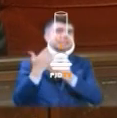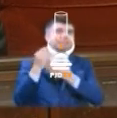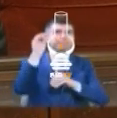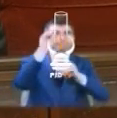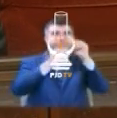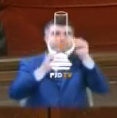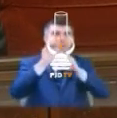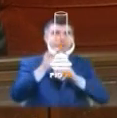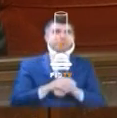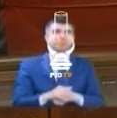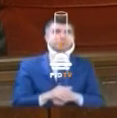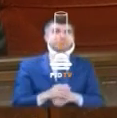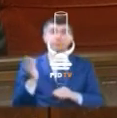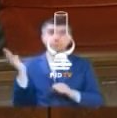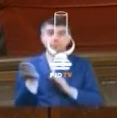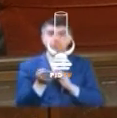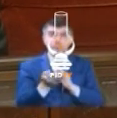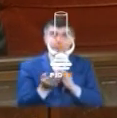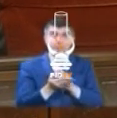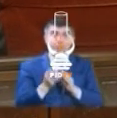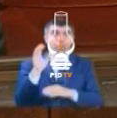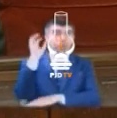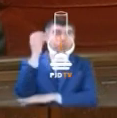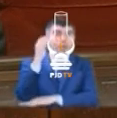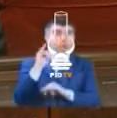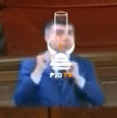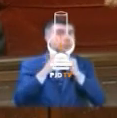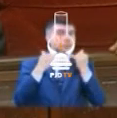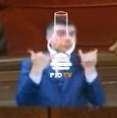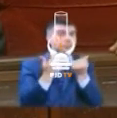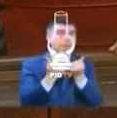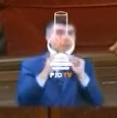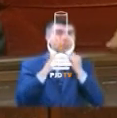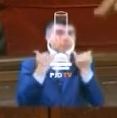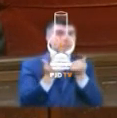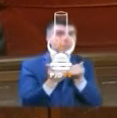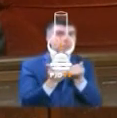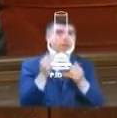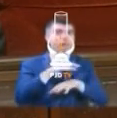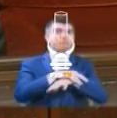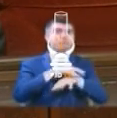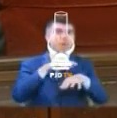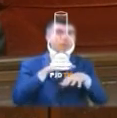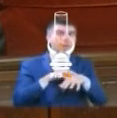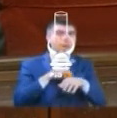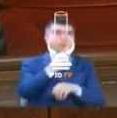قطع الأشجار، كاين عدة اجتماعات على المستوى سواء تمت بمقر البشوية ديال الأجدير أو الجامعة